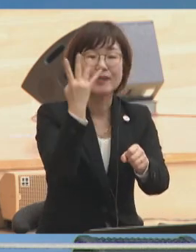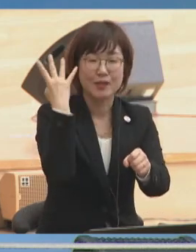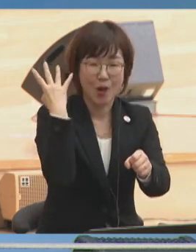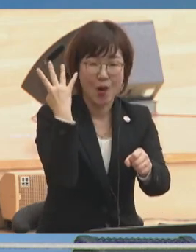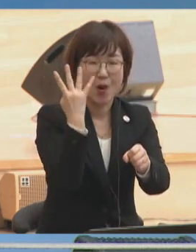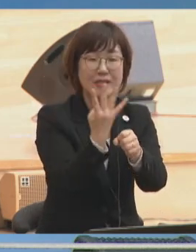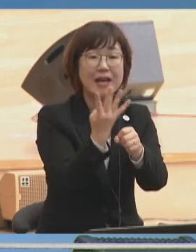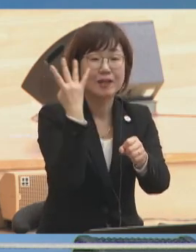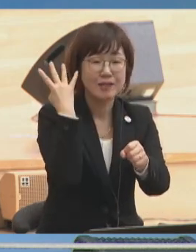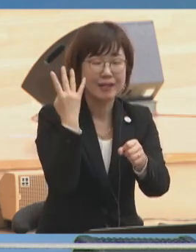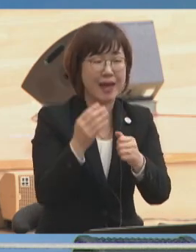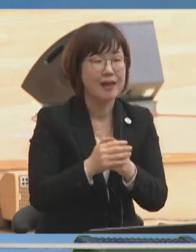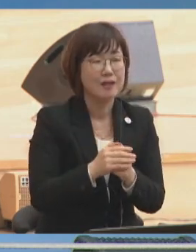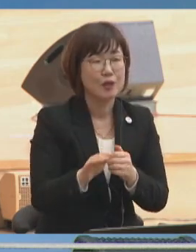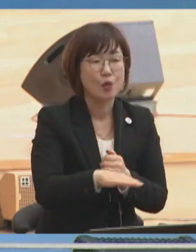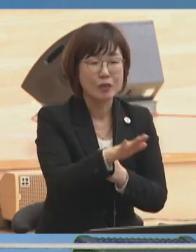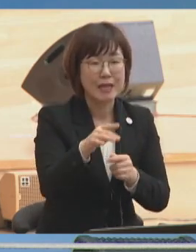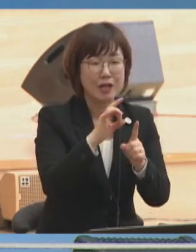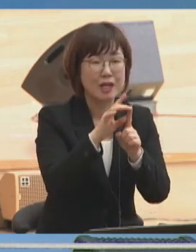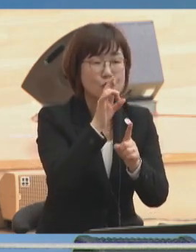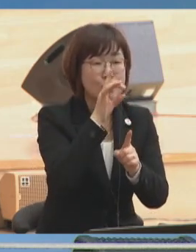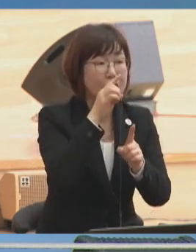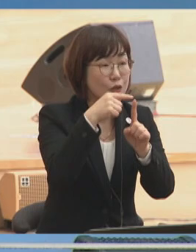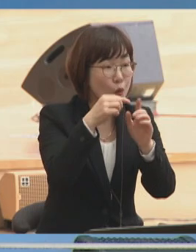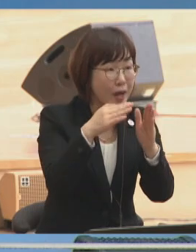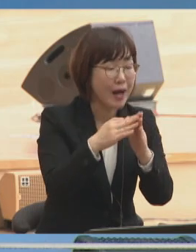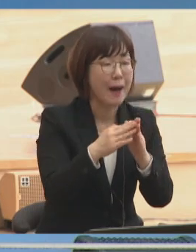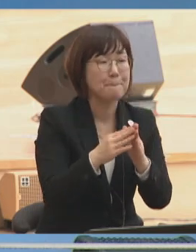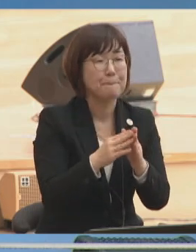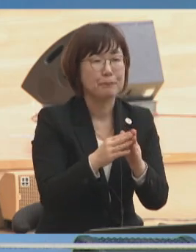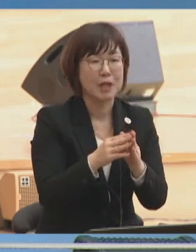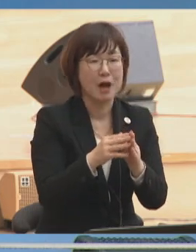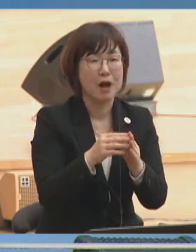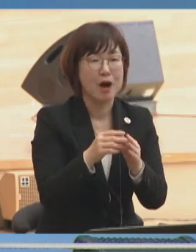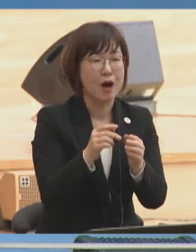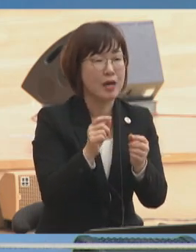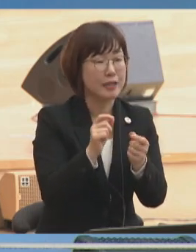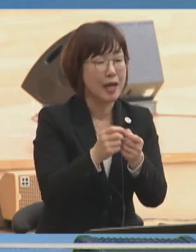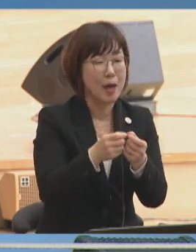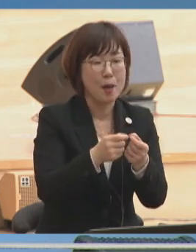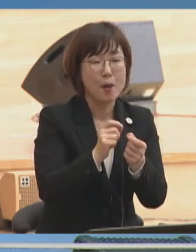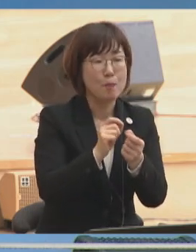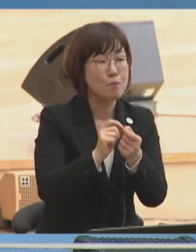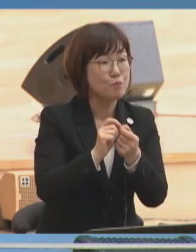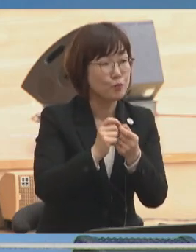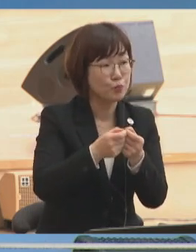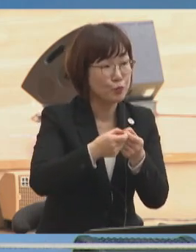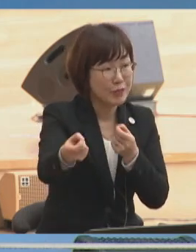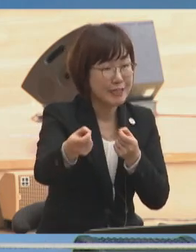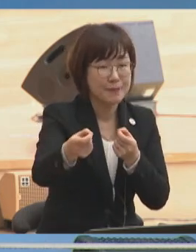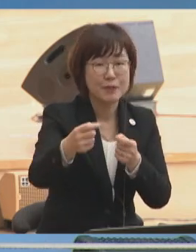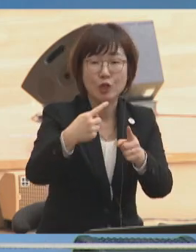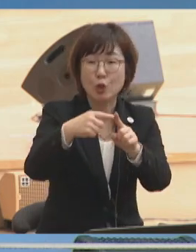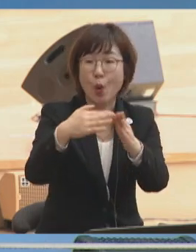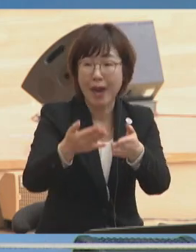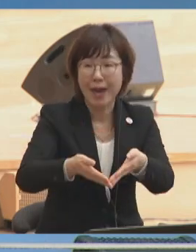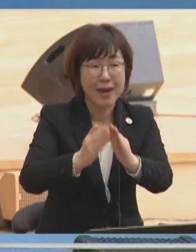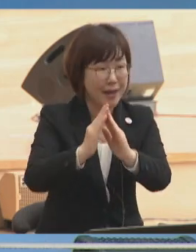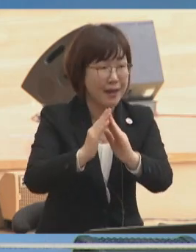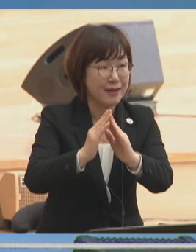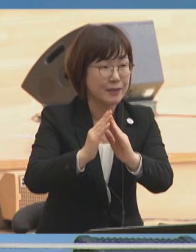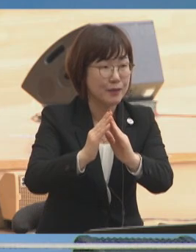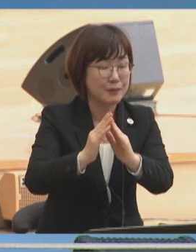보십시오. 4년 전에 우리가 경산중앙 역사상 1호 분리개척교회를 세웠어요. 4년 전에. 그때도